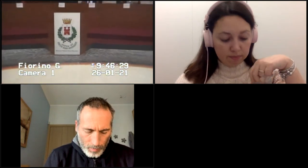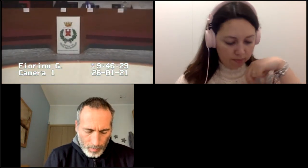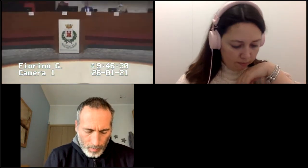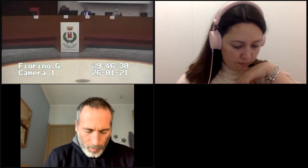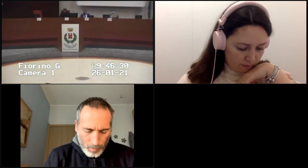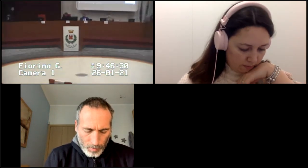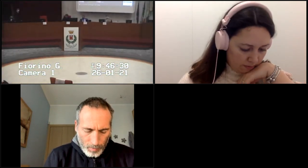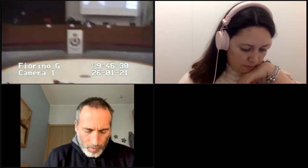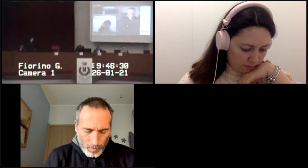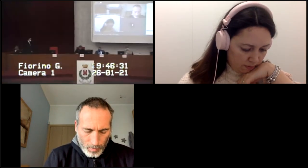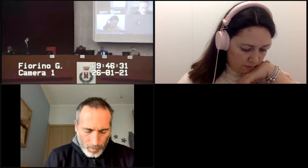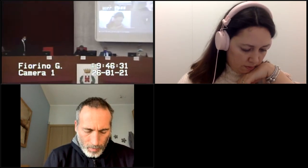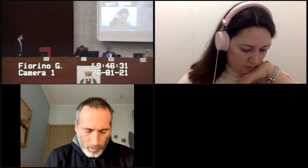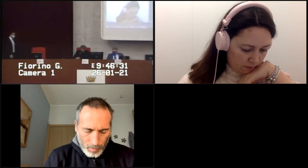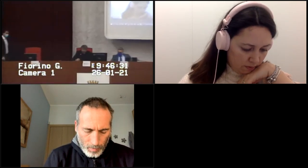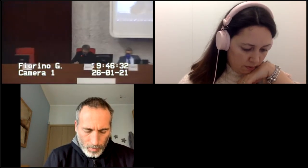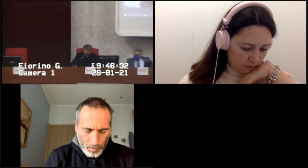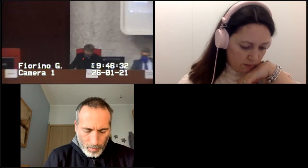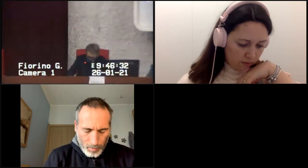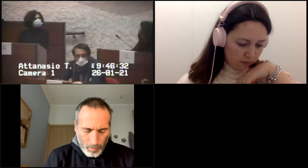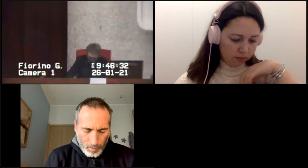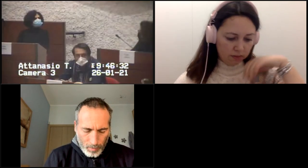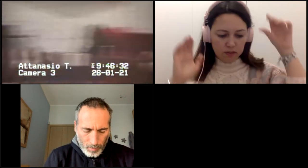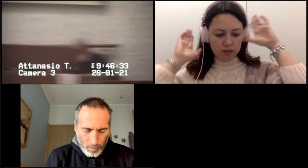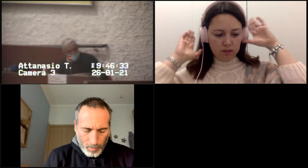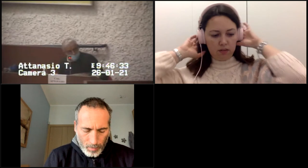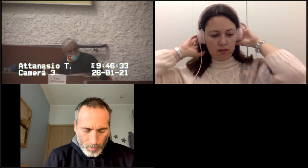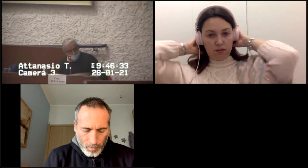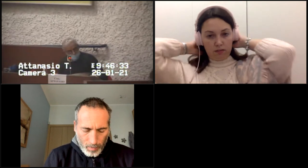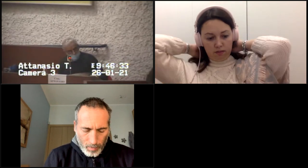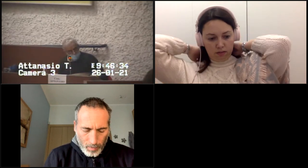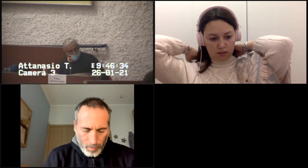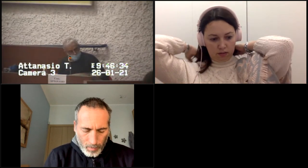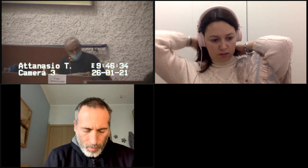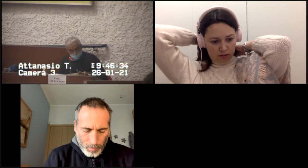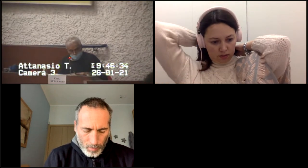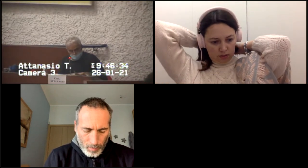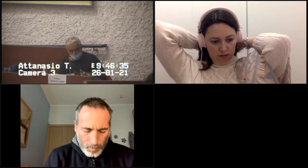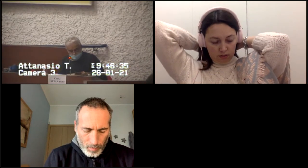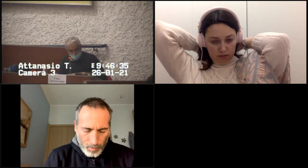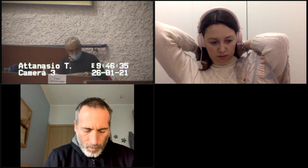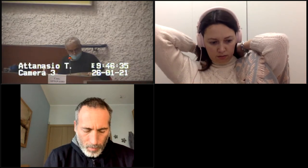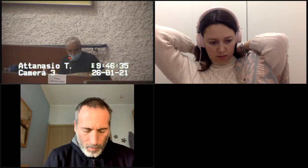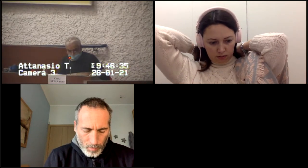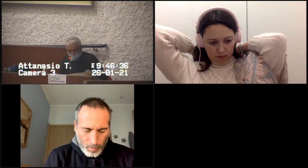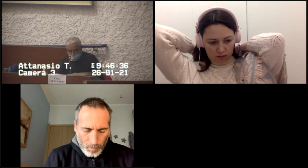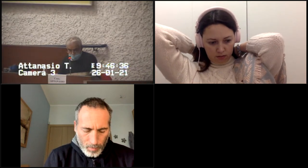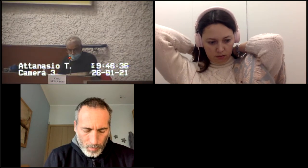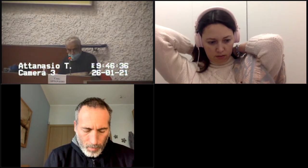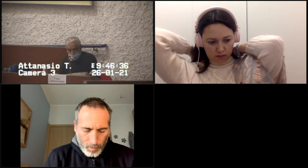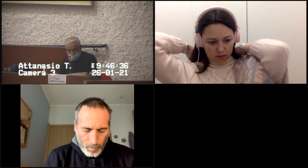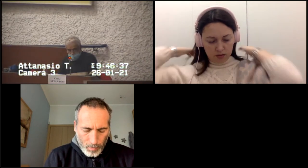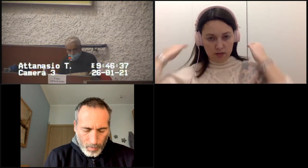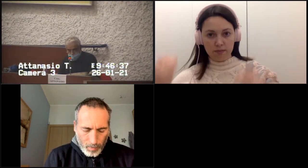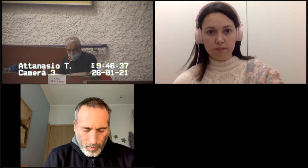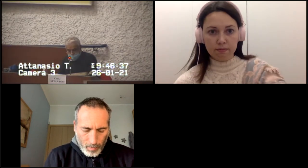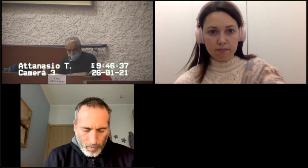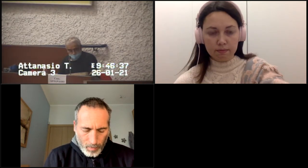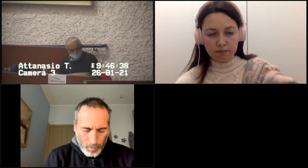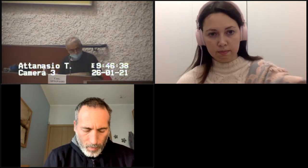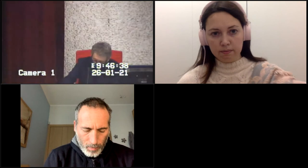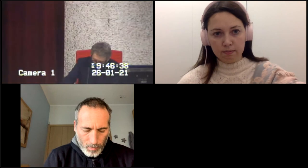Lista di Stefano Sindaco, consigliere Attanasio. Grazie Presidente, anche il voto della lista di Stefano Sindaco è